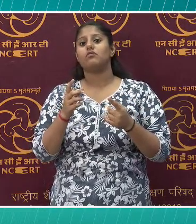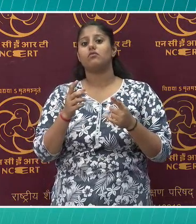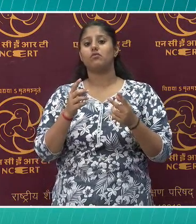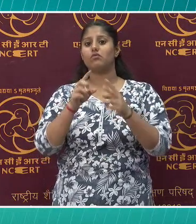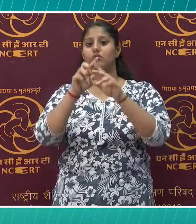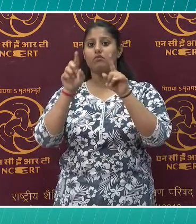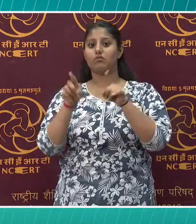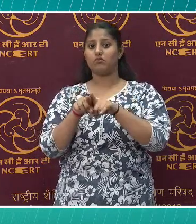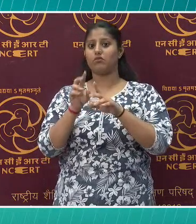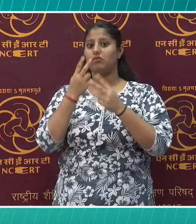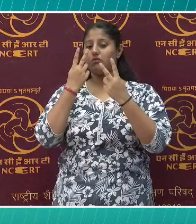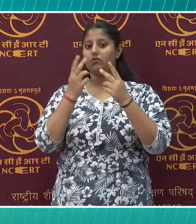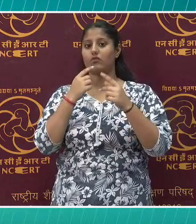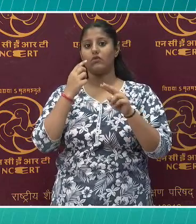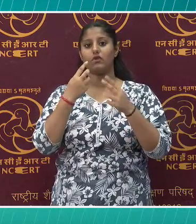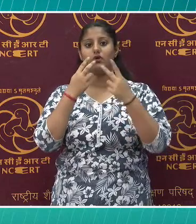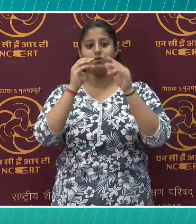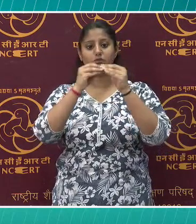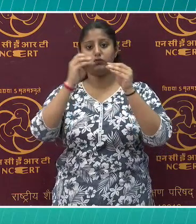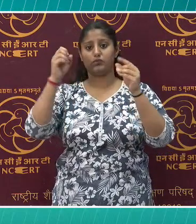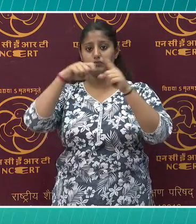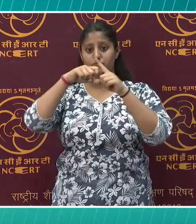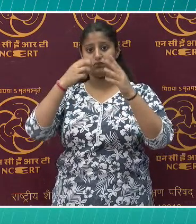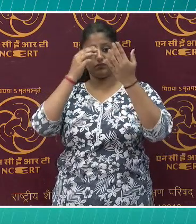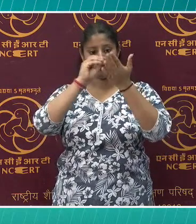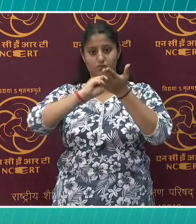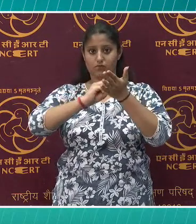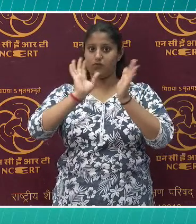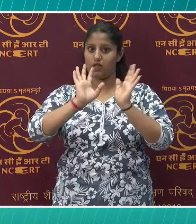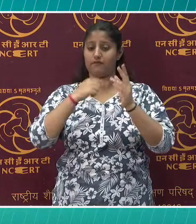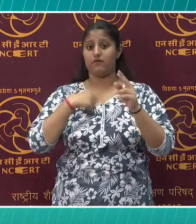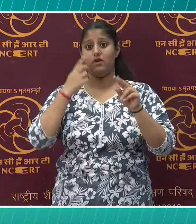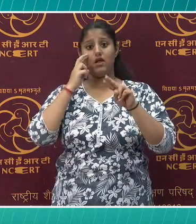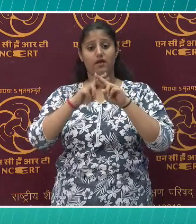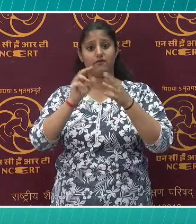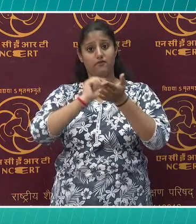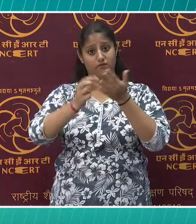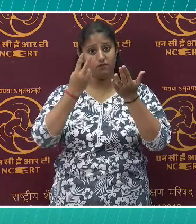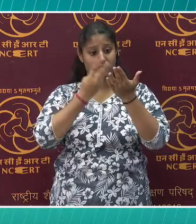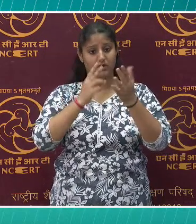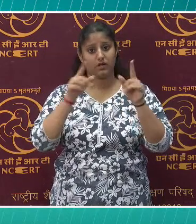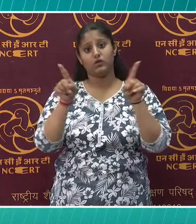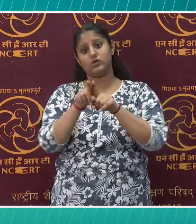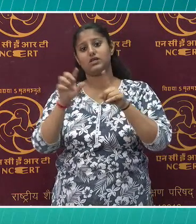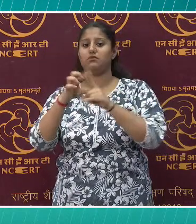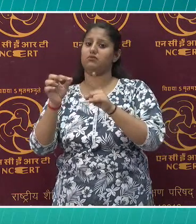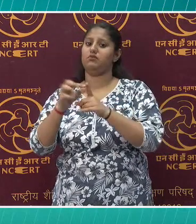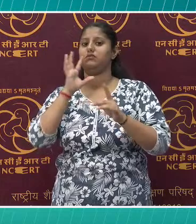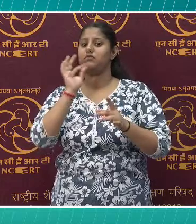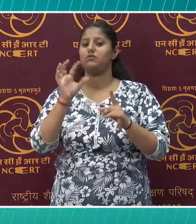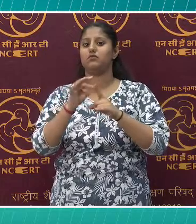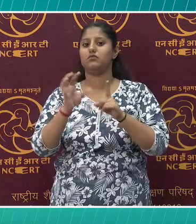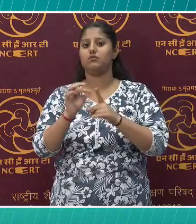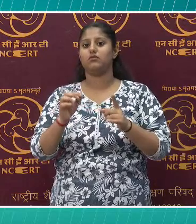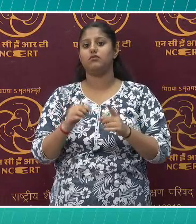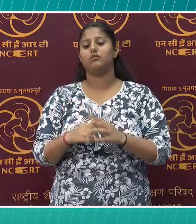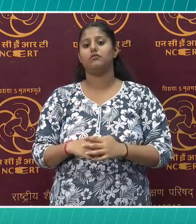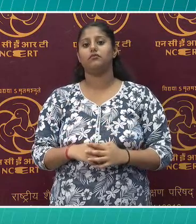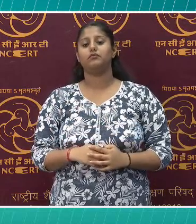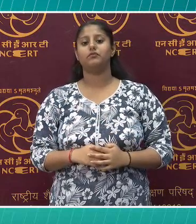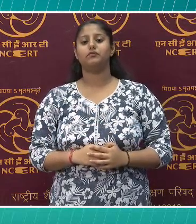खट्व। आप इसको पढ़ेंगे, ये किताब पढ़ेंगे तो ये एक्शंस जरूर ट्राई आउट कीजिए। संयुक्त हस्त